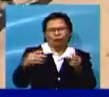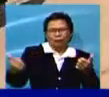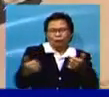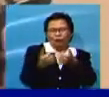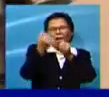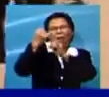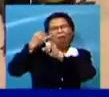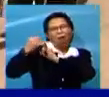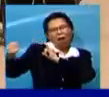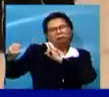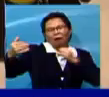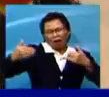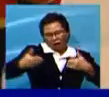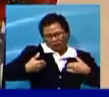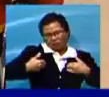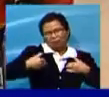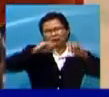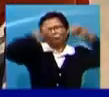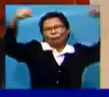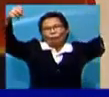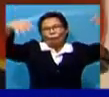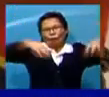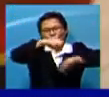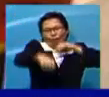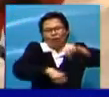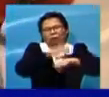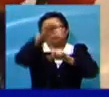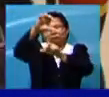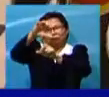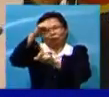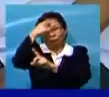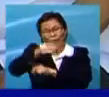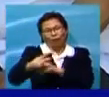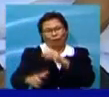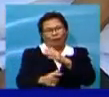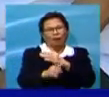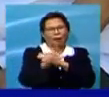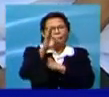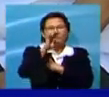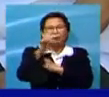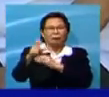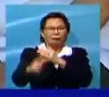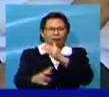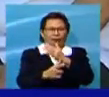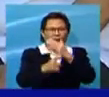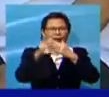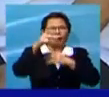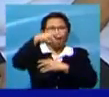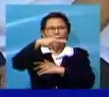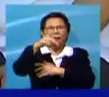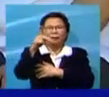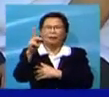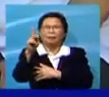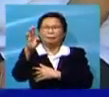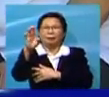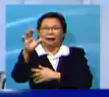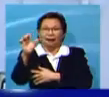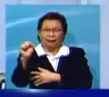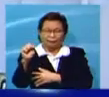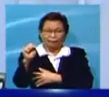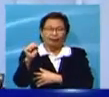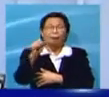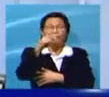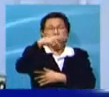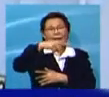kejohanan terakhir diadakan di Velodrome Ceras. Bagi bekas timbalan Presiden Persekutuan Kebangsaan Berbasikal Malaysia